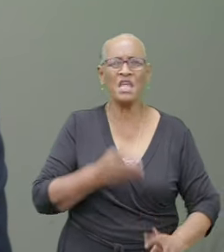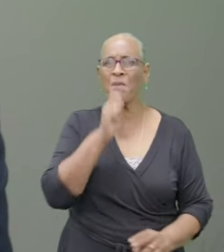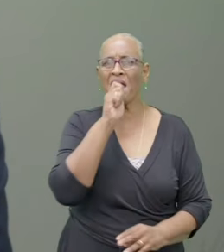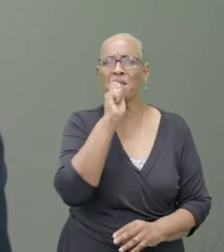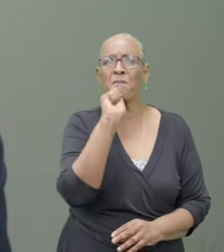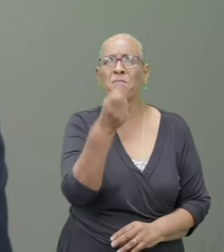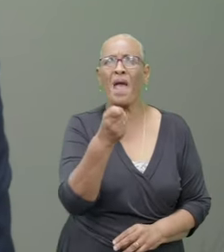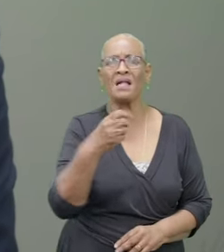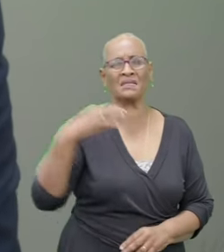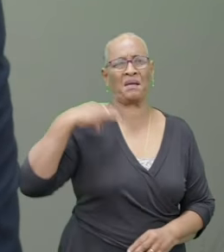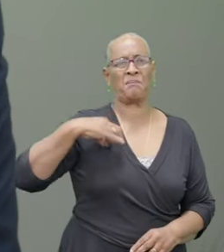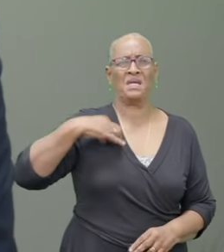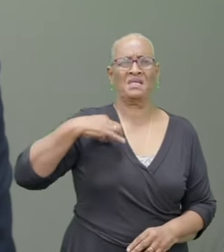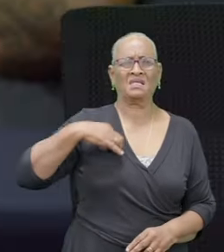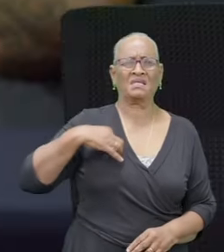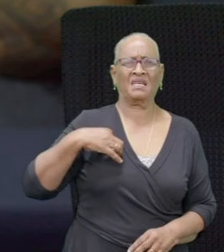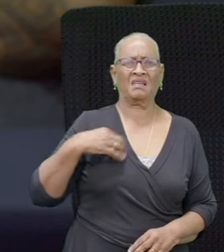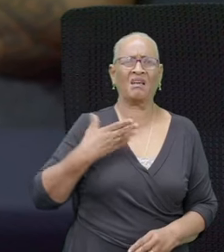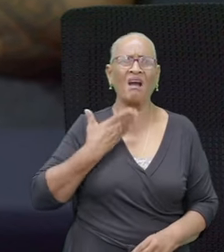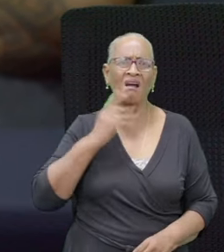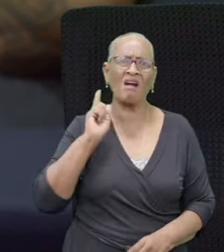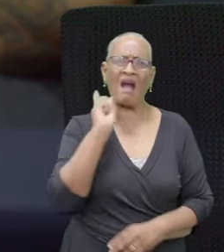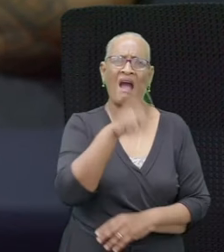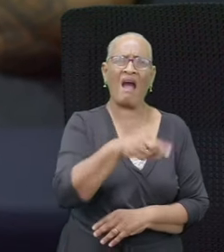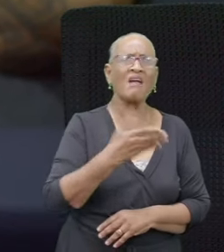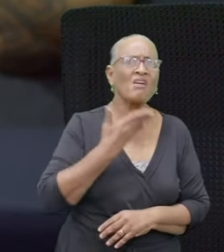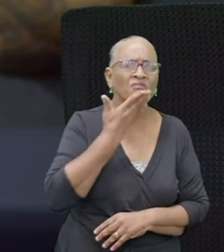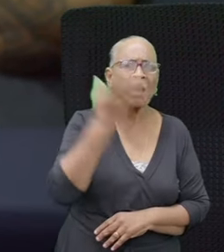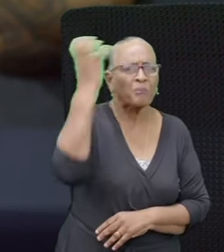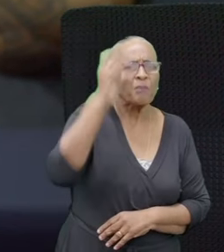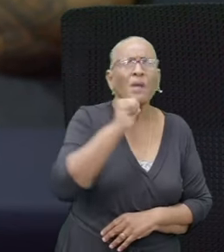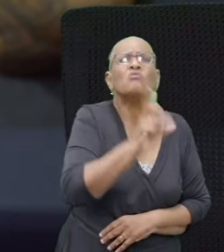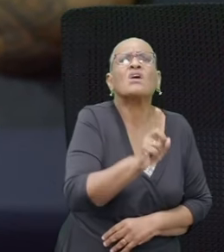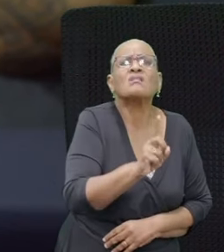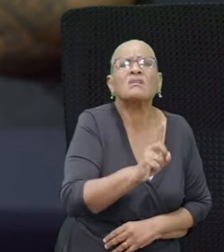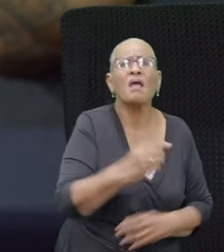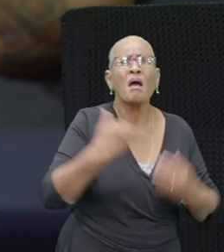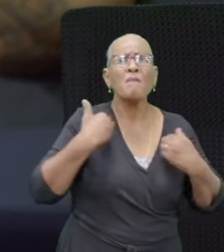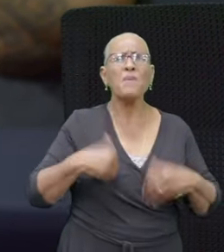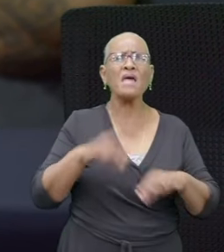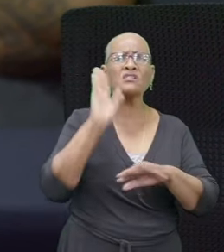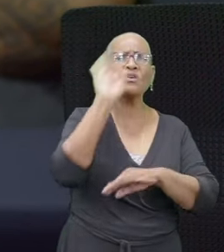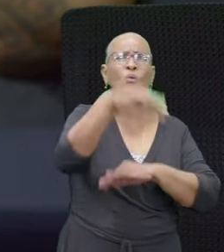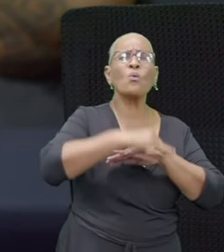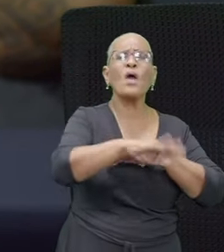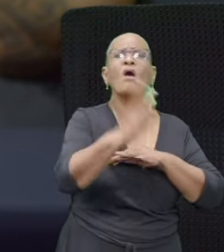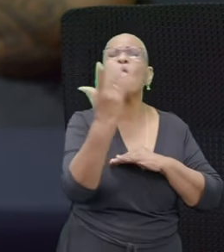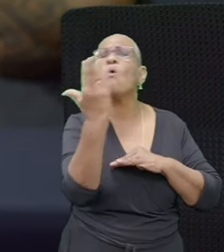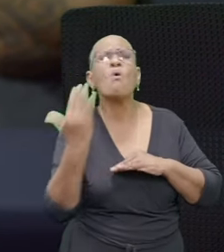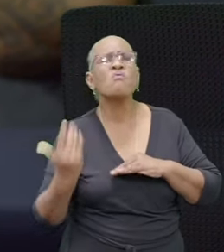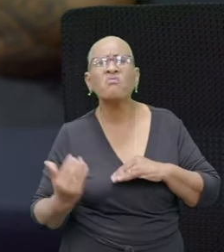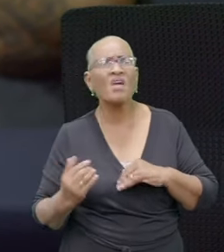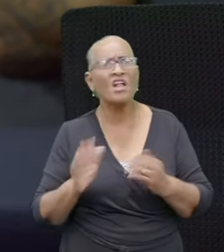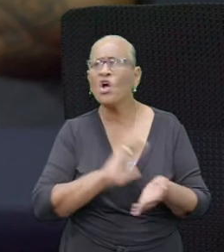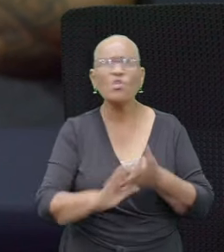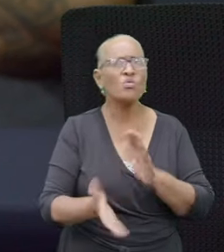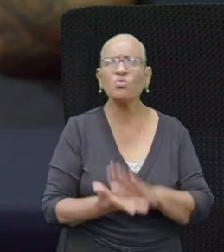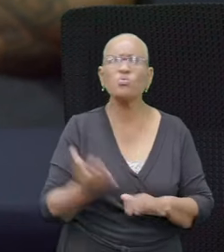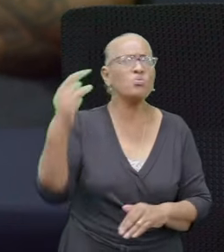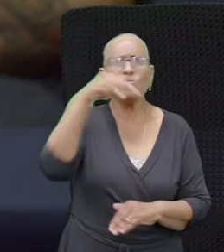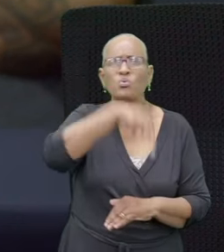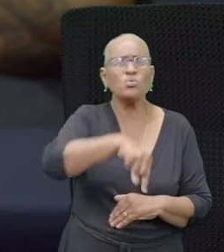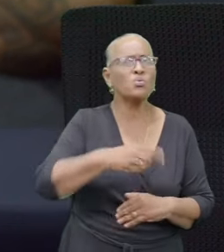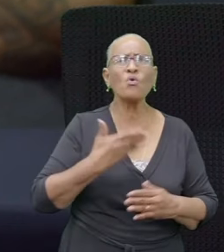vragen, maar wat is eigenlijk het probleem? Hoeveel personen zijn eigenlijk vertrokken? Daarover is niemand uitgekomen. En daarom zijn we